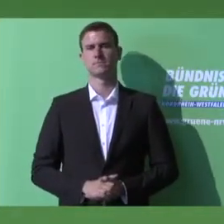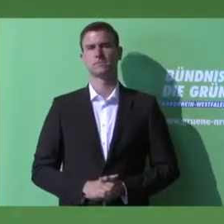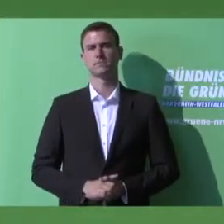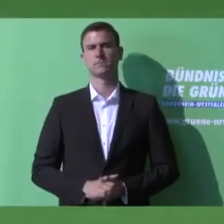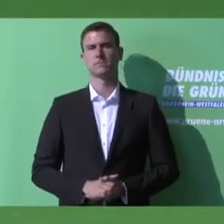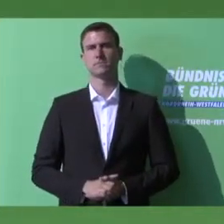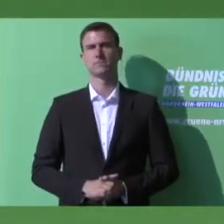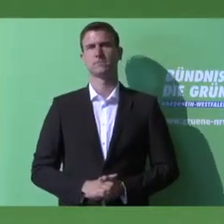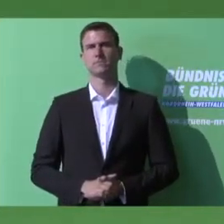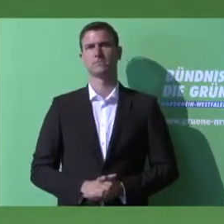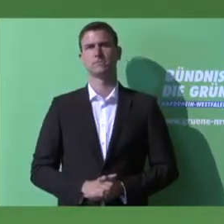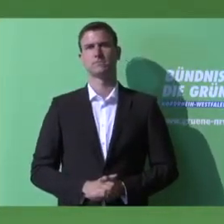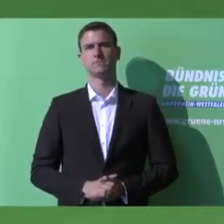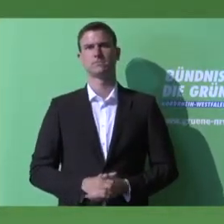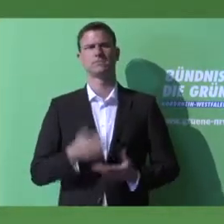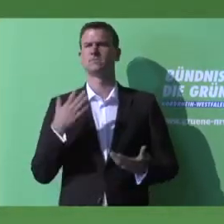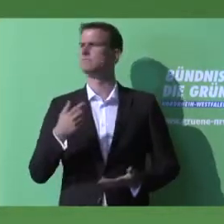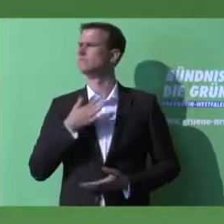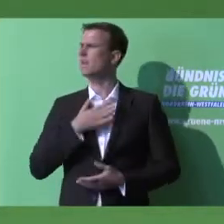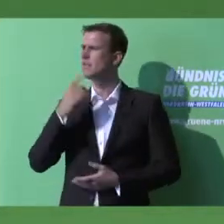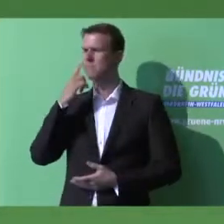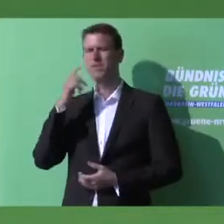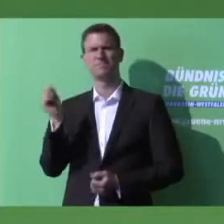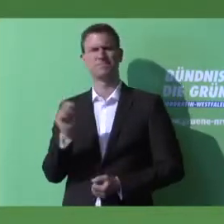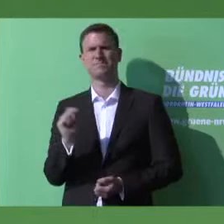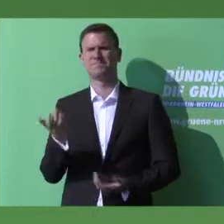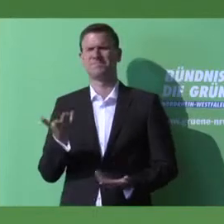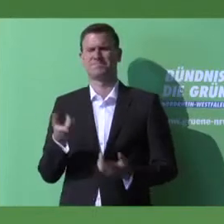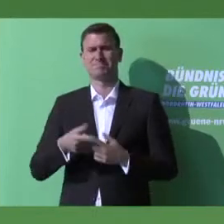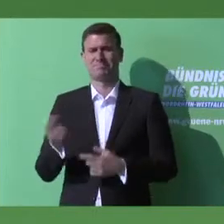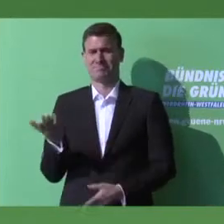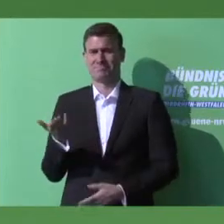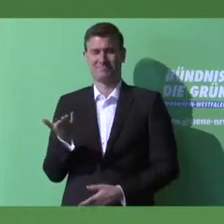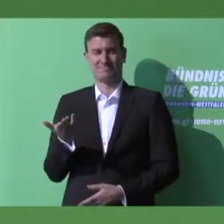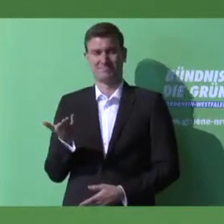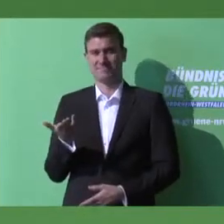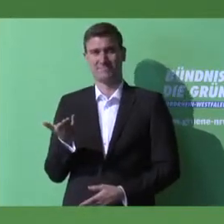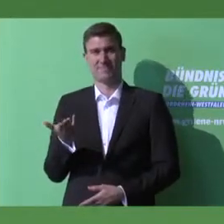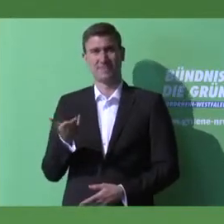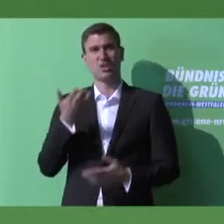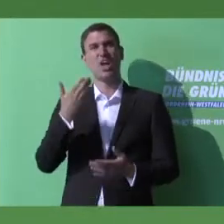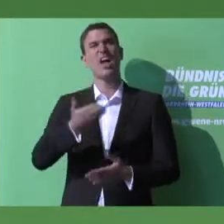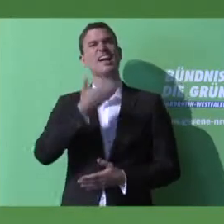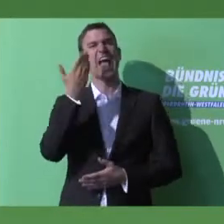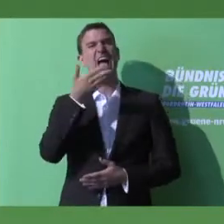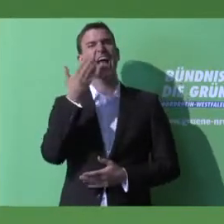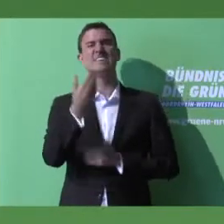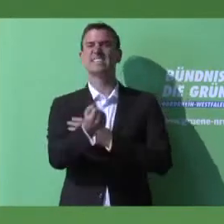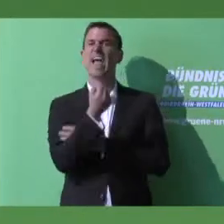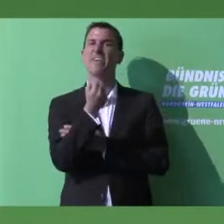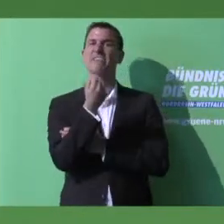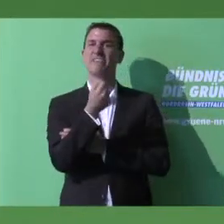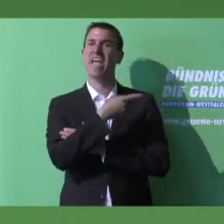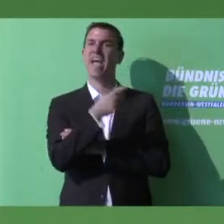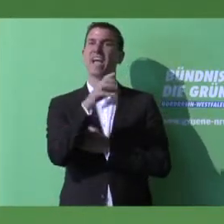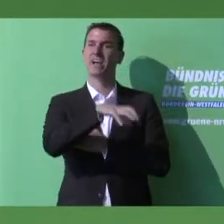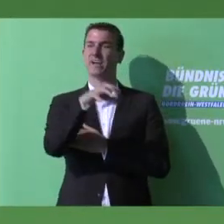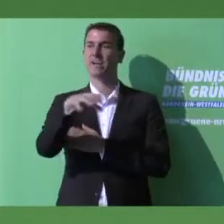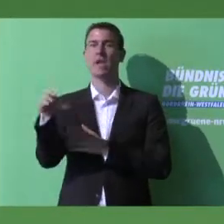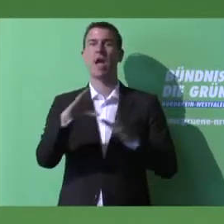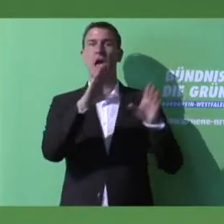Und wir finden es einen Witz, dass in einer Zeit, wo Gaskraftwerke abgeschaltet